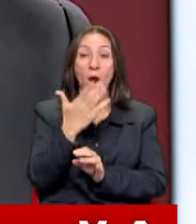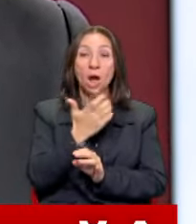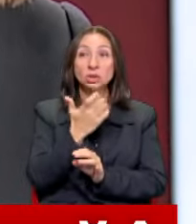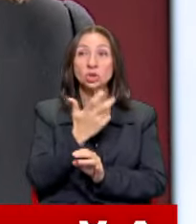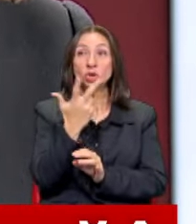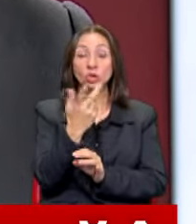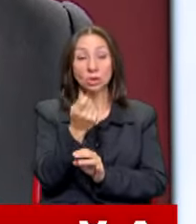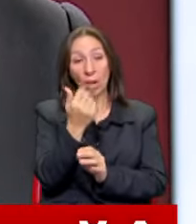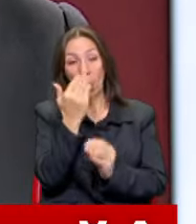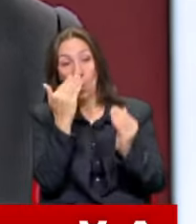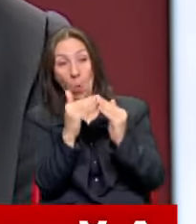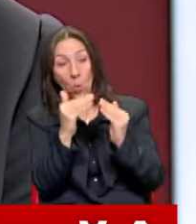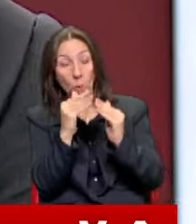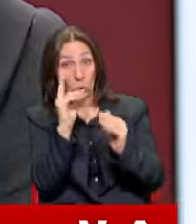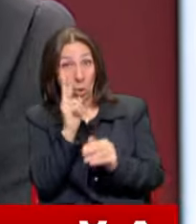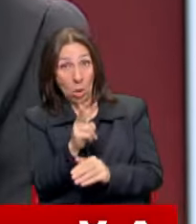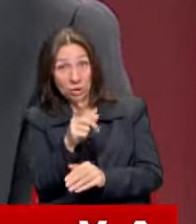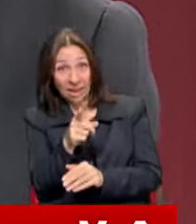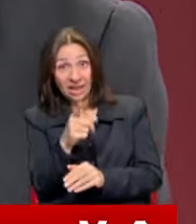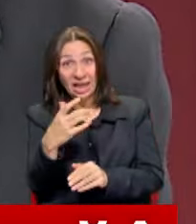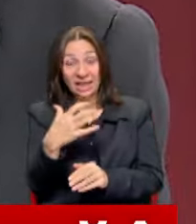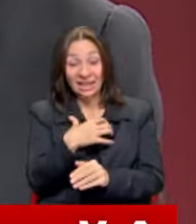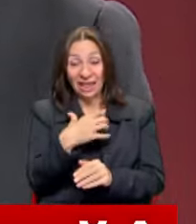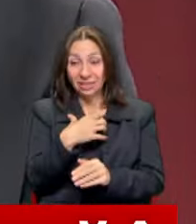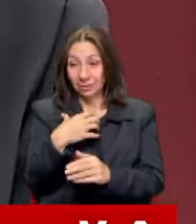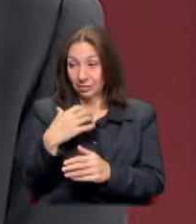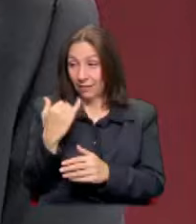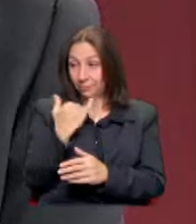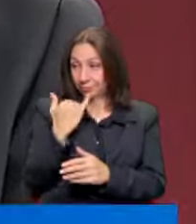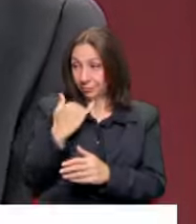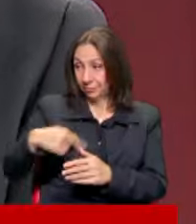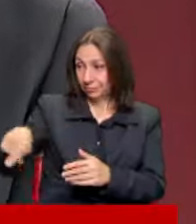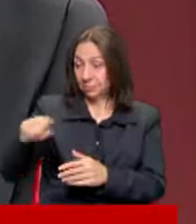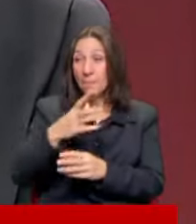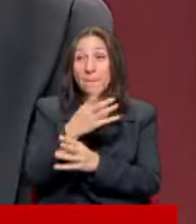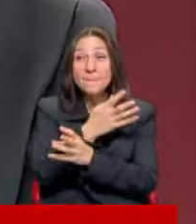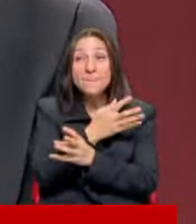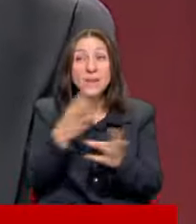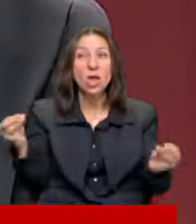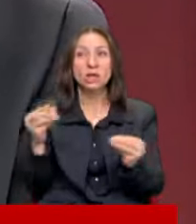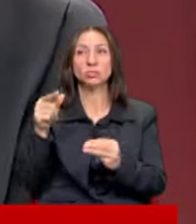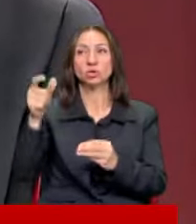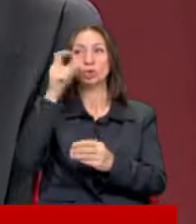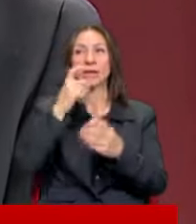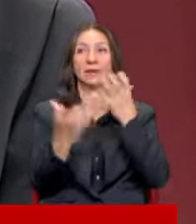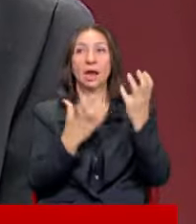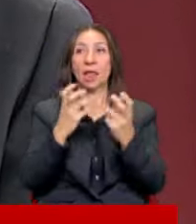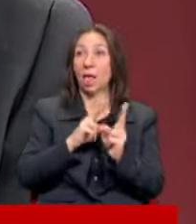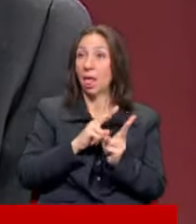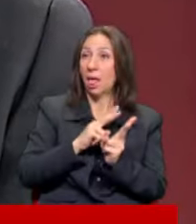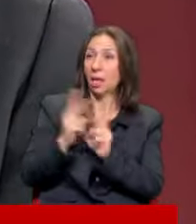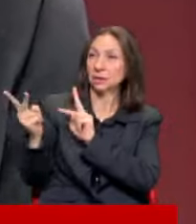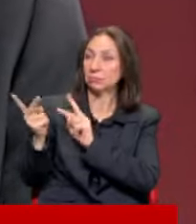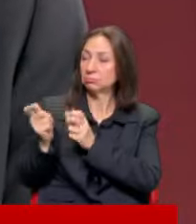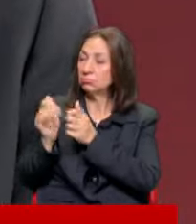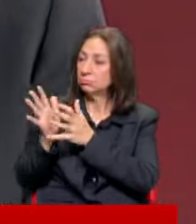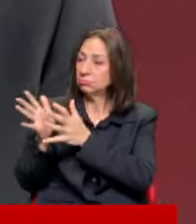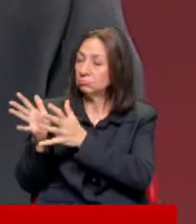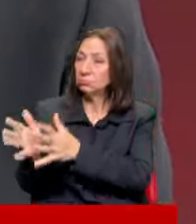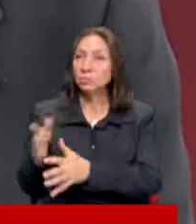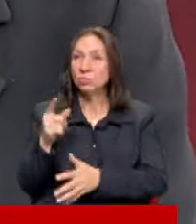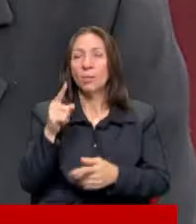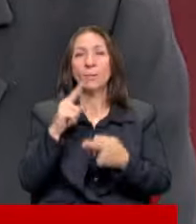ü reva görürken görürken kendi yandaşlarını milyonlarca Bu ülkenin kaynağını aktarırsınız Bu